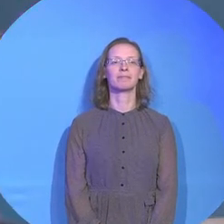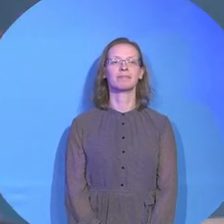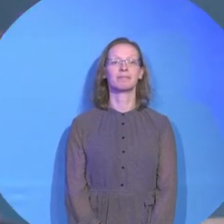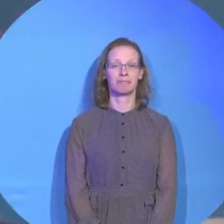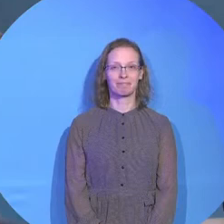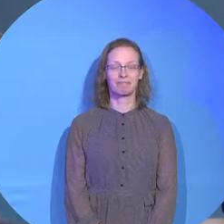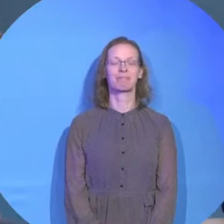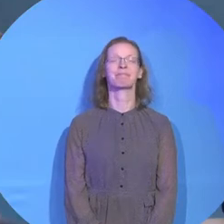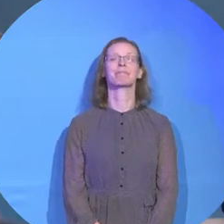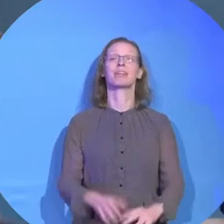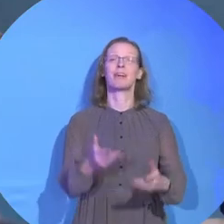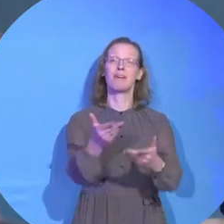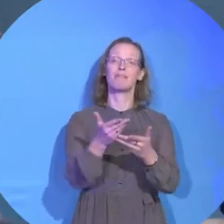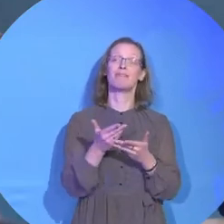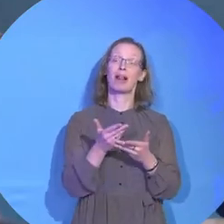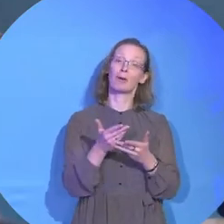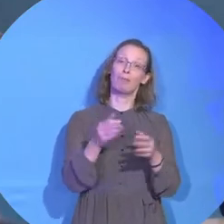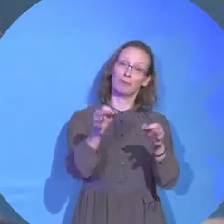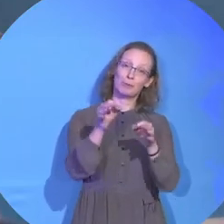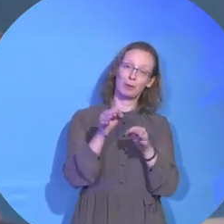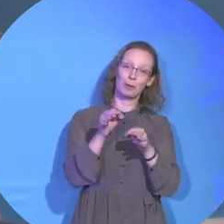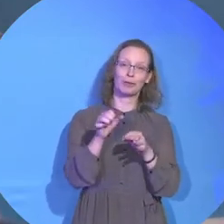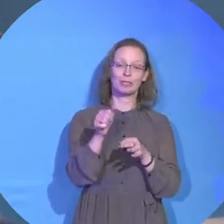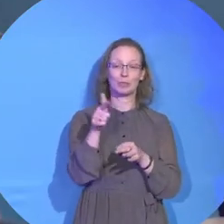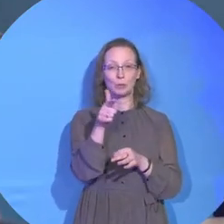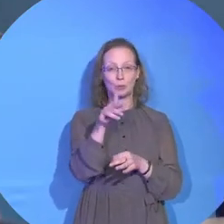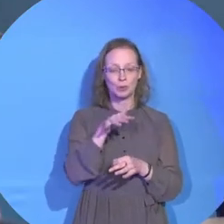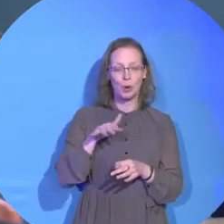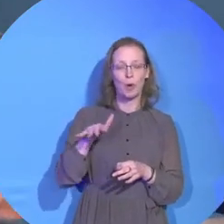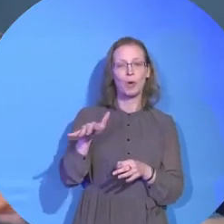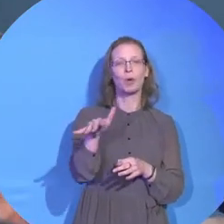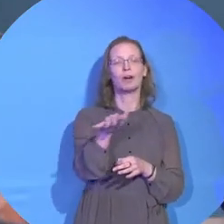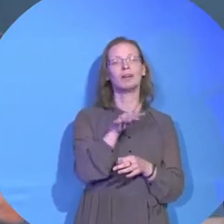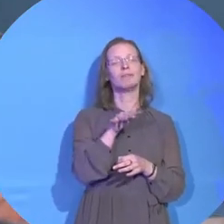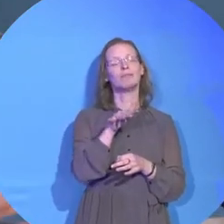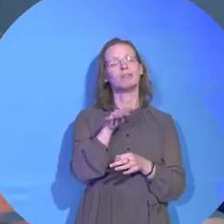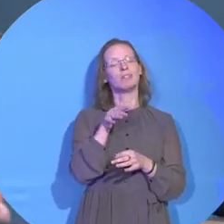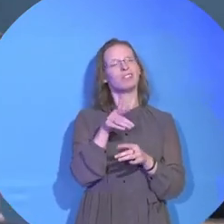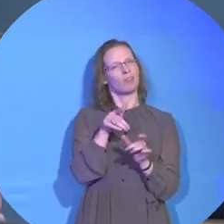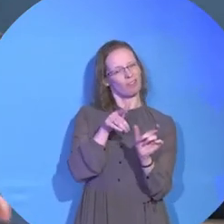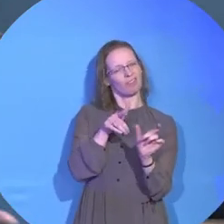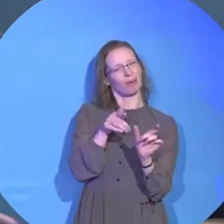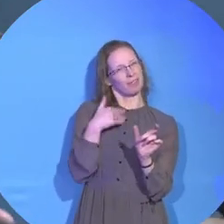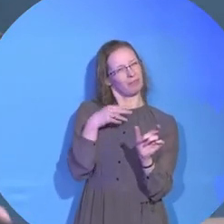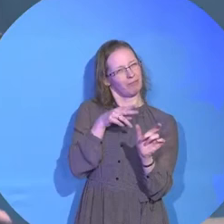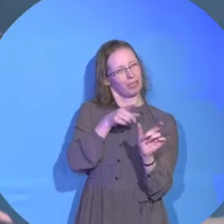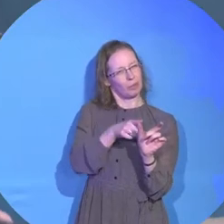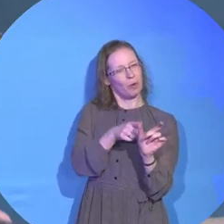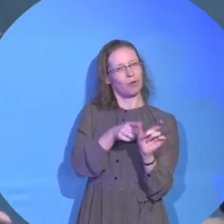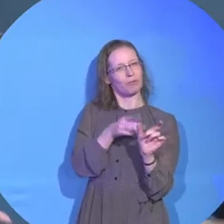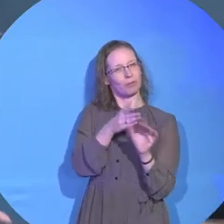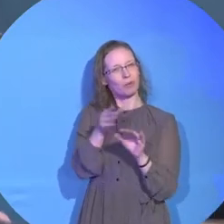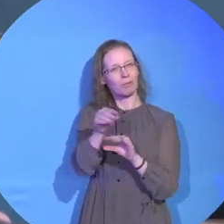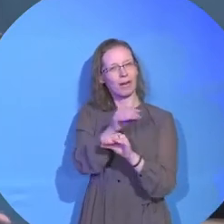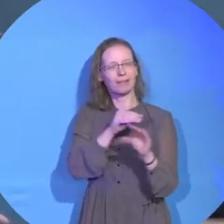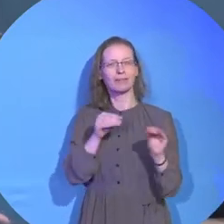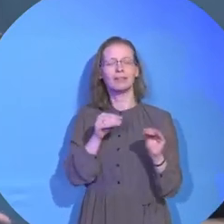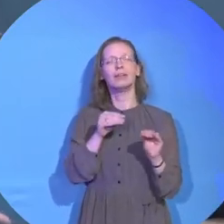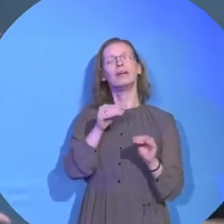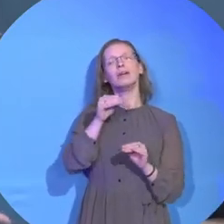Ja, welkom terug in de studio. En we praten even door over dit onderwerp. Want meneer Lieversen, wat vindt u eigenlijk van de rol van